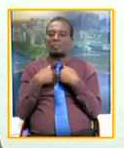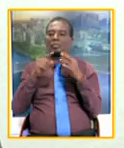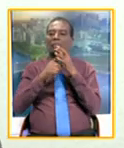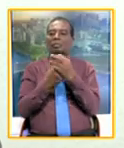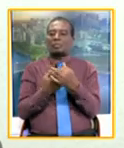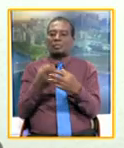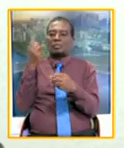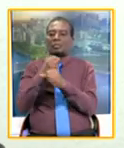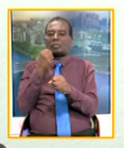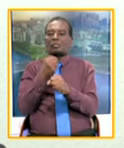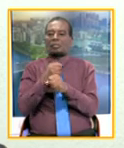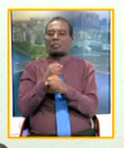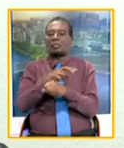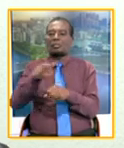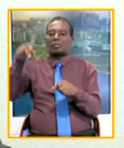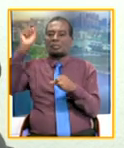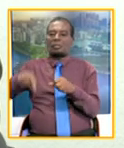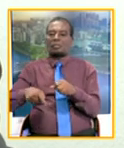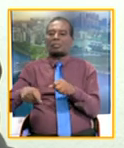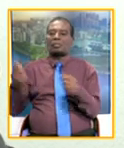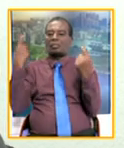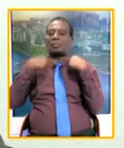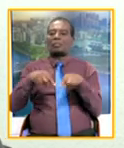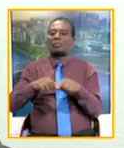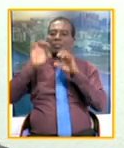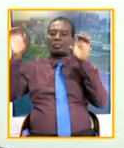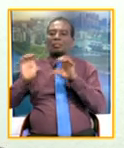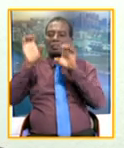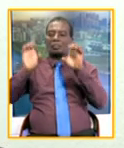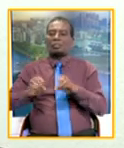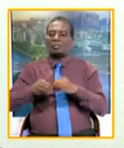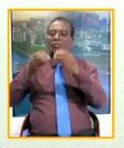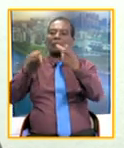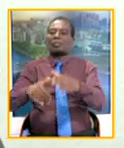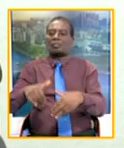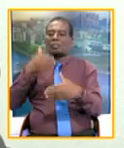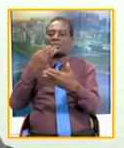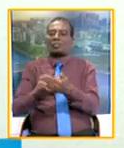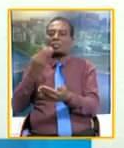commencé vos travaux, vous devez, au cours d'une cérémonie de remise de bourse,